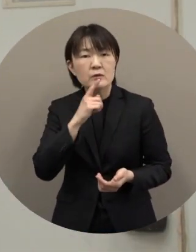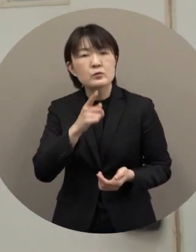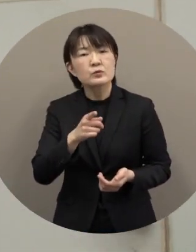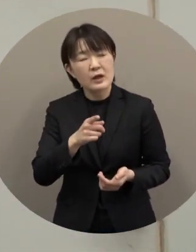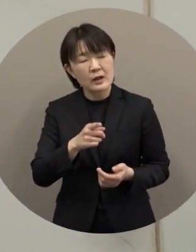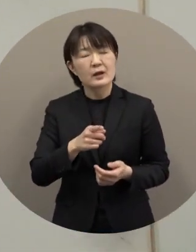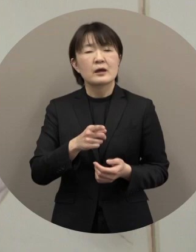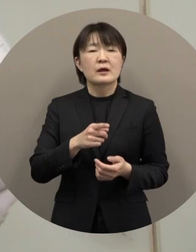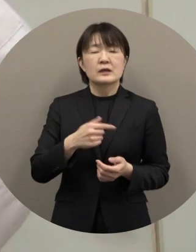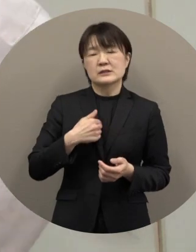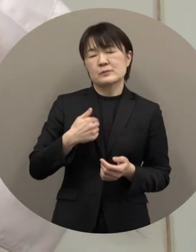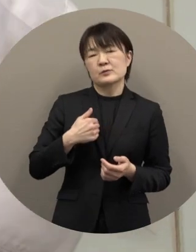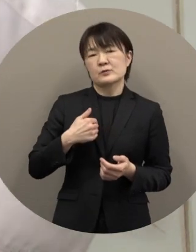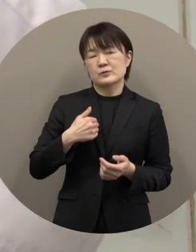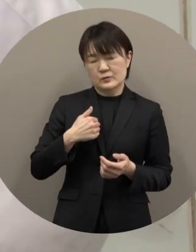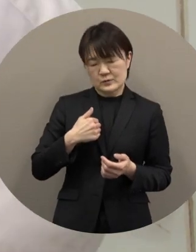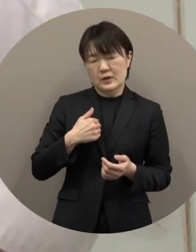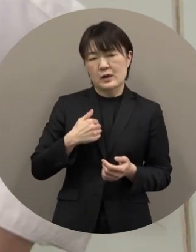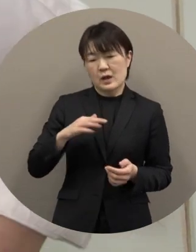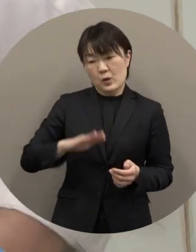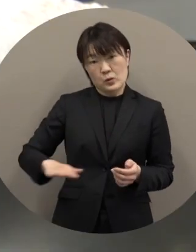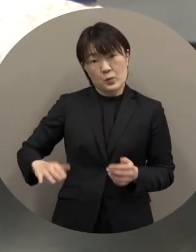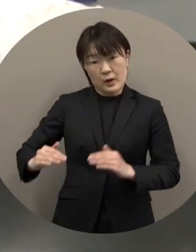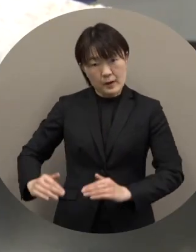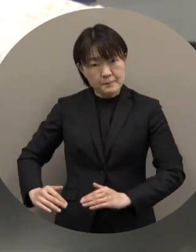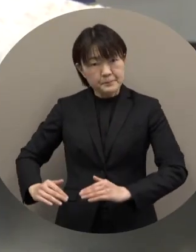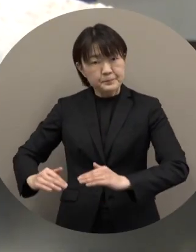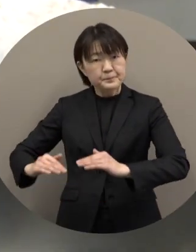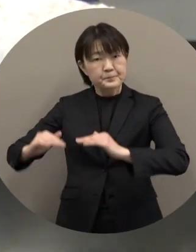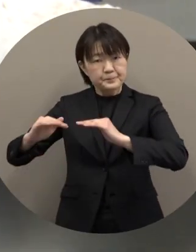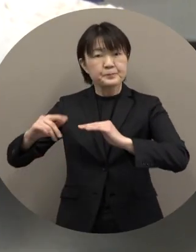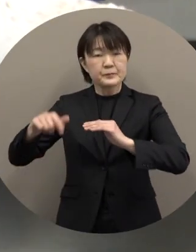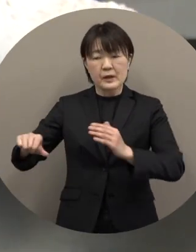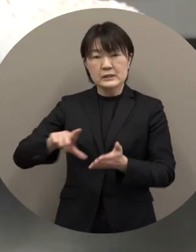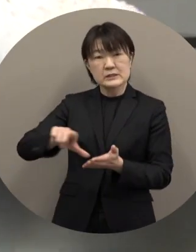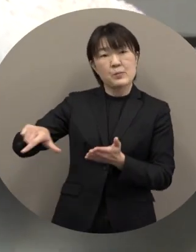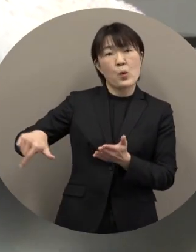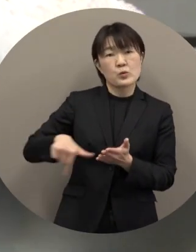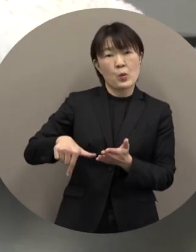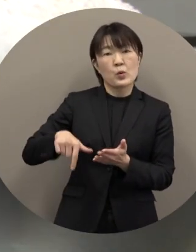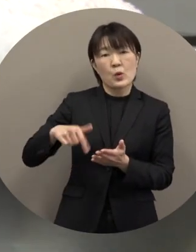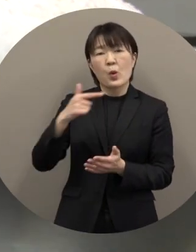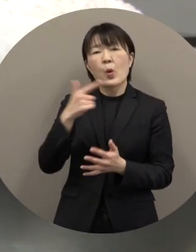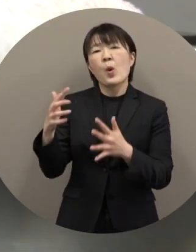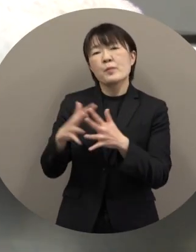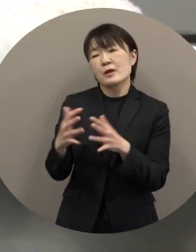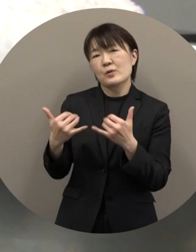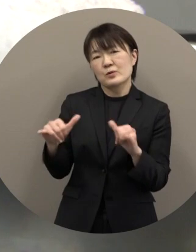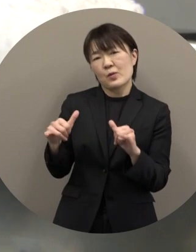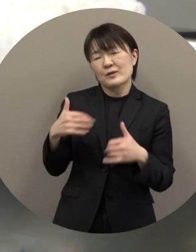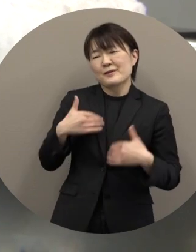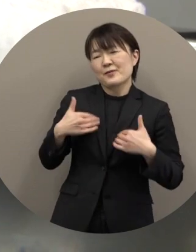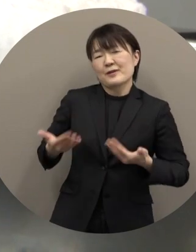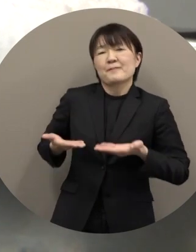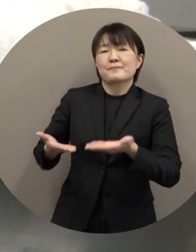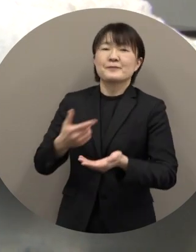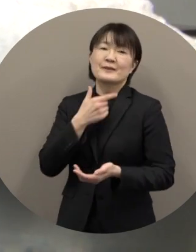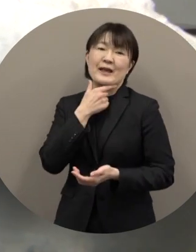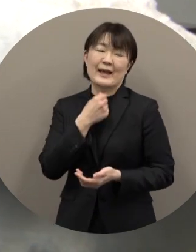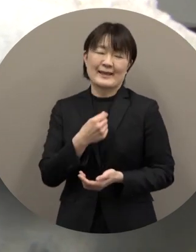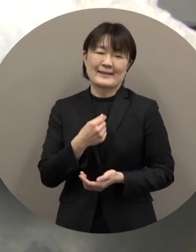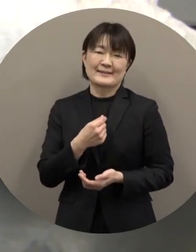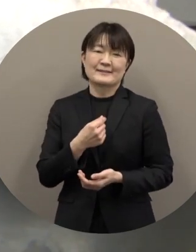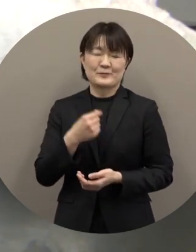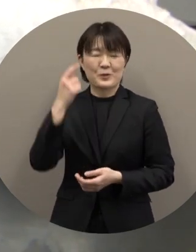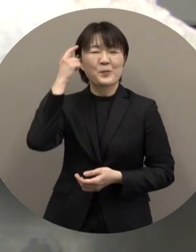分が一番ね、子供の頃からいる地元の人たちに喜んでもらって、少しでもお役